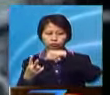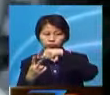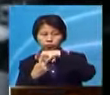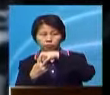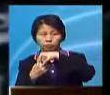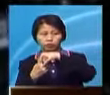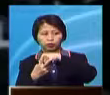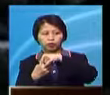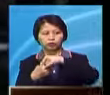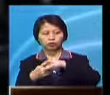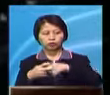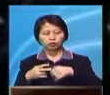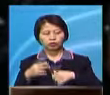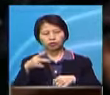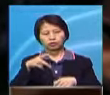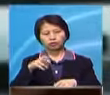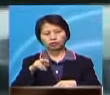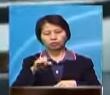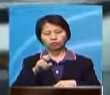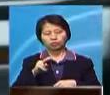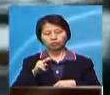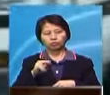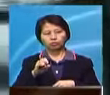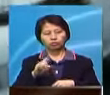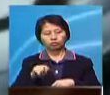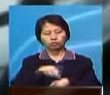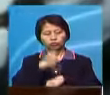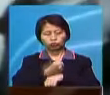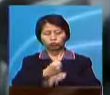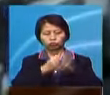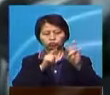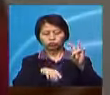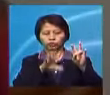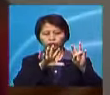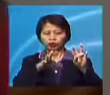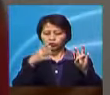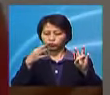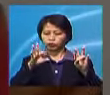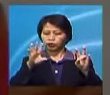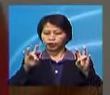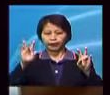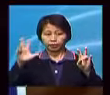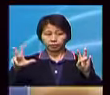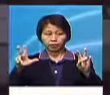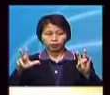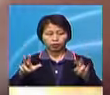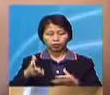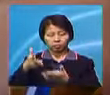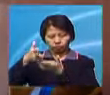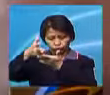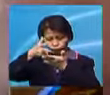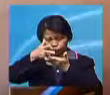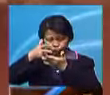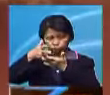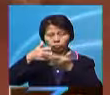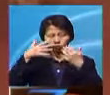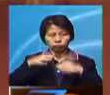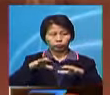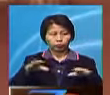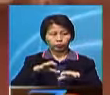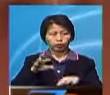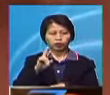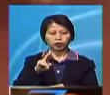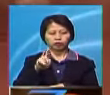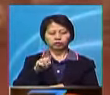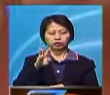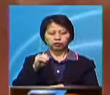Nasional Sdn Bhd Proton ditubuhkan pada 7 Mei 1983. Liputan secara langsung telah dibuat